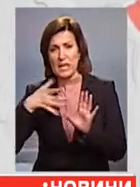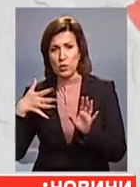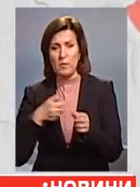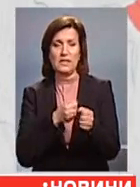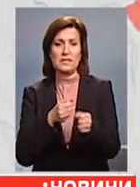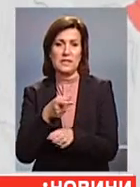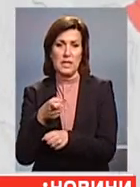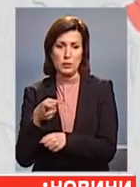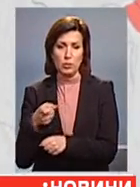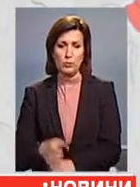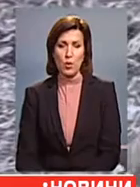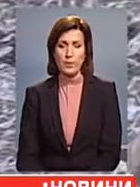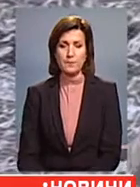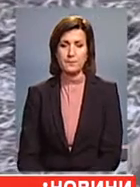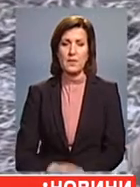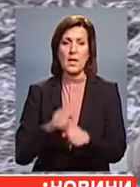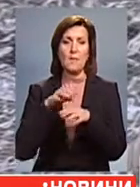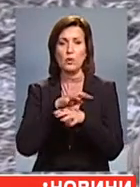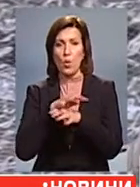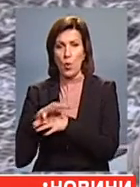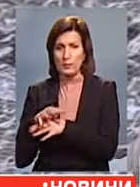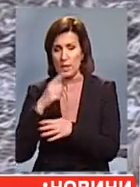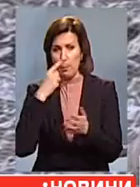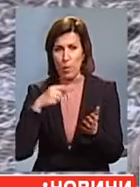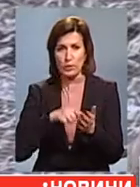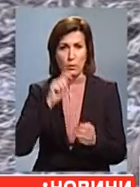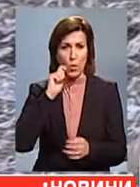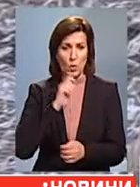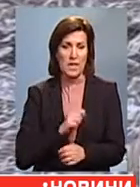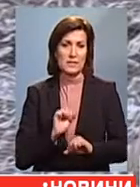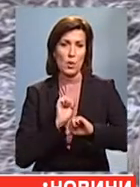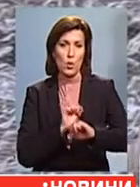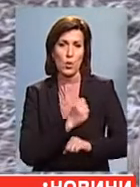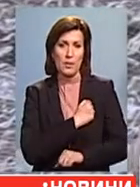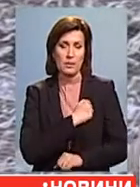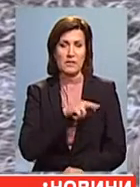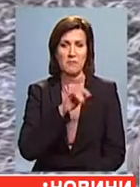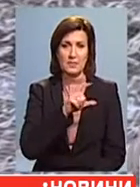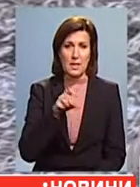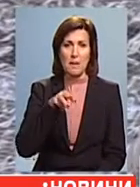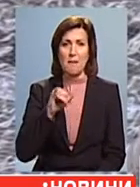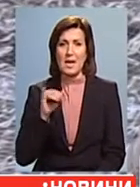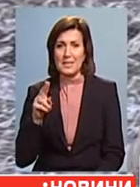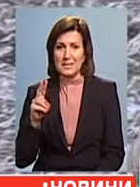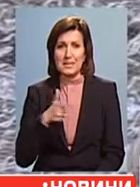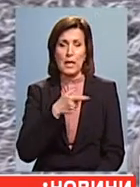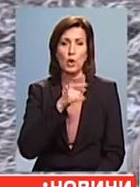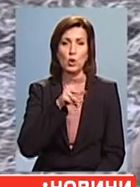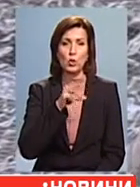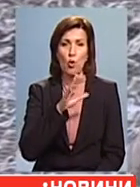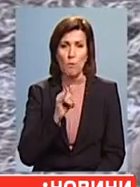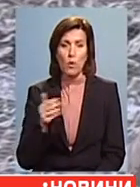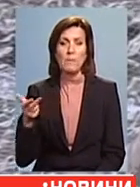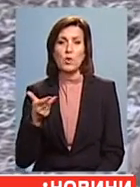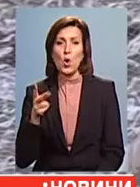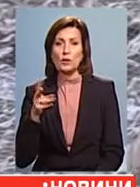стрілецької зброї. Під мінометний обстріл окупантів потрапили українські укріплення в Пісках, Мар'їнці, Гнутовому та Троїцькому, що